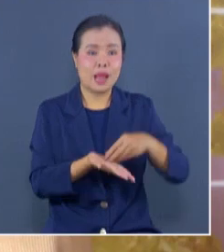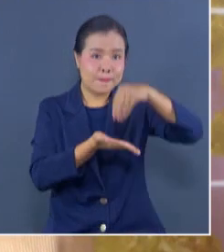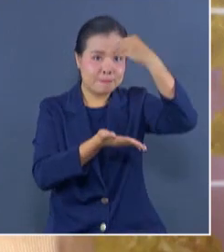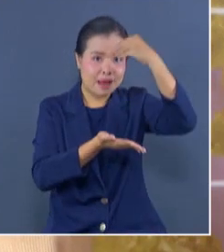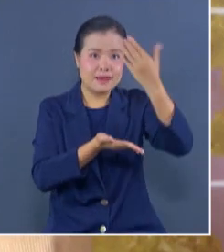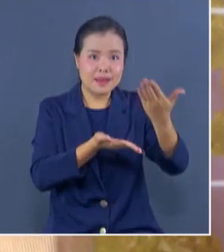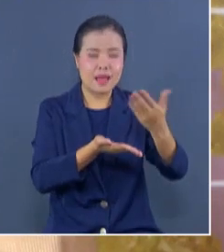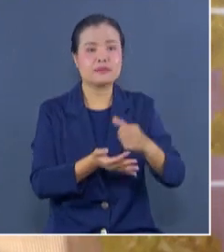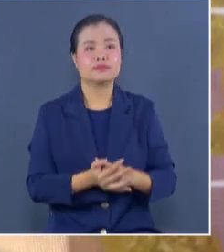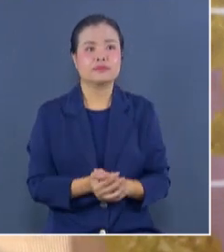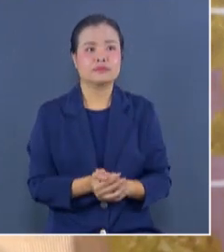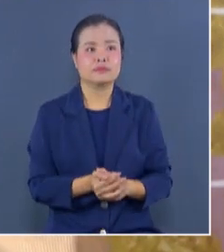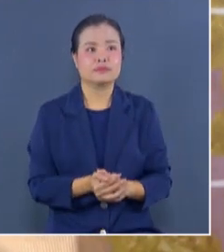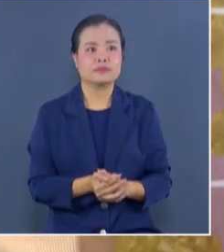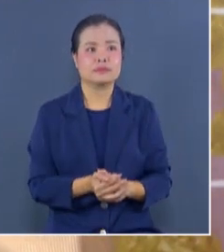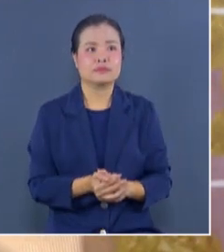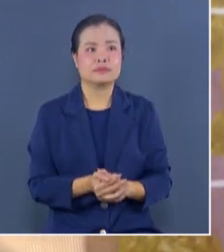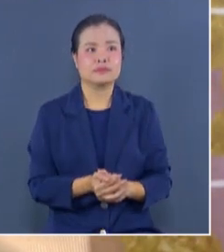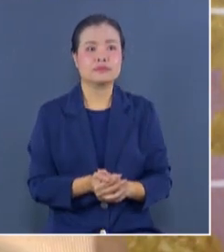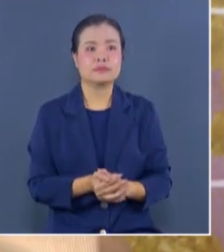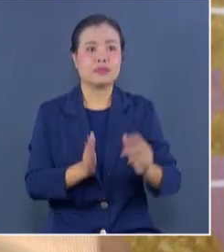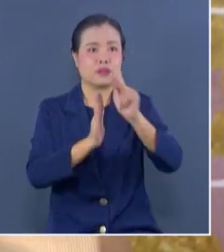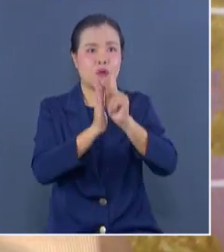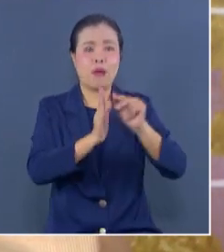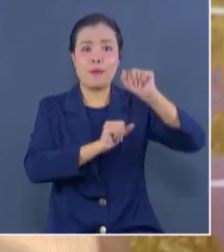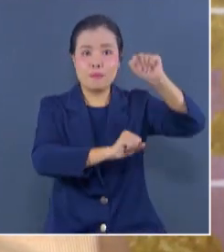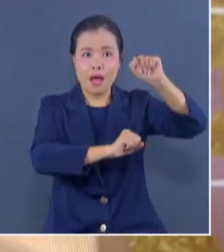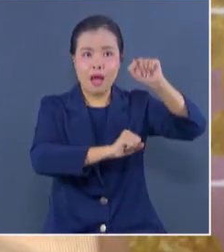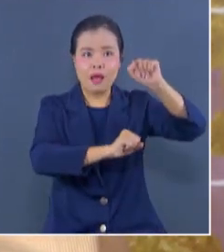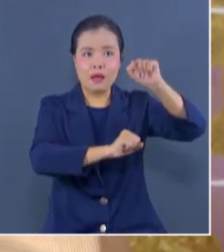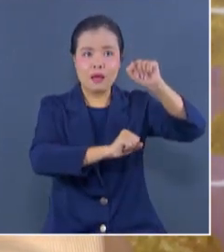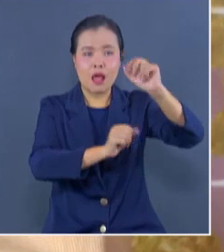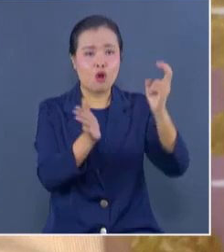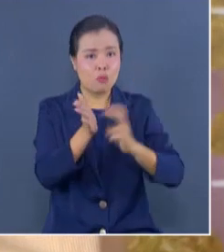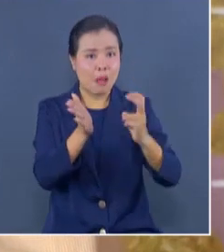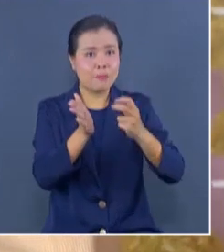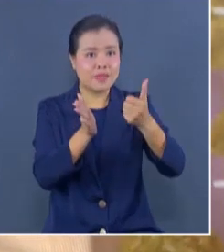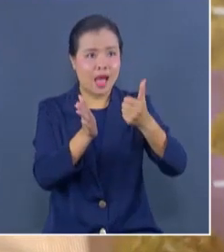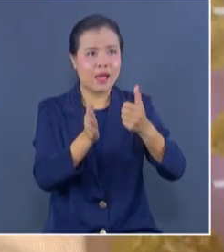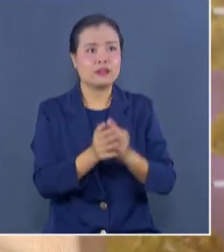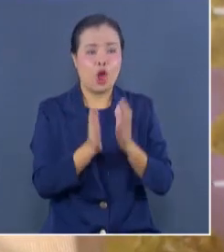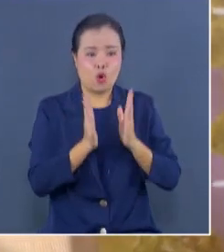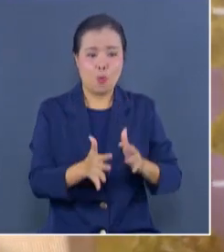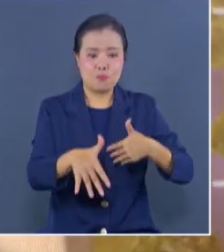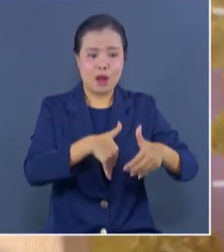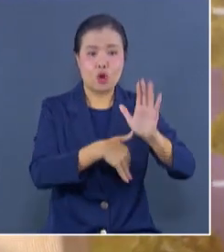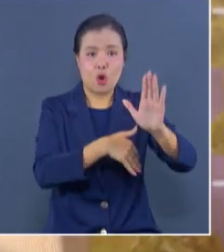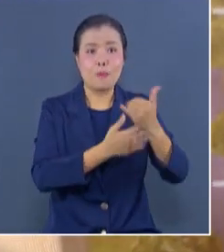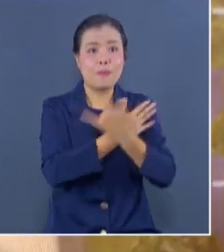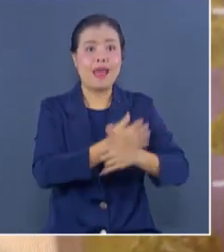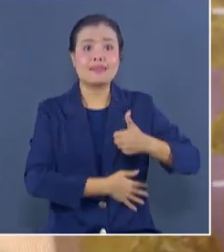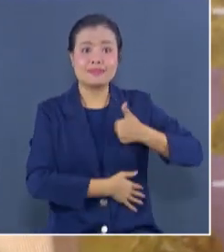ที่นั่นหรือว่าไปศึกษาที่นั่นเนี่ยเขาสามารถออกเหมือนกับว่าเป็นสัญชาติรองรับสัญชาติให้เราได้เลยว่าสามารถไปเป็นคนที่นั่นได้เนื่องจากว่าแคนาดาเนี่ยต